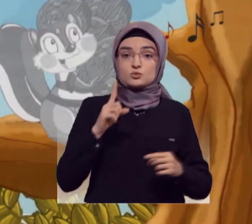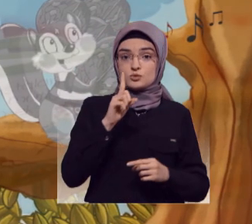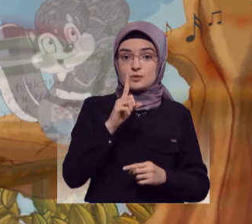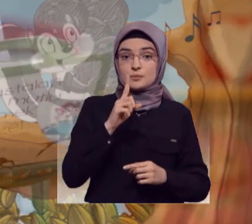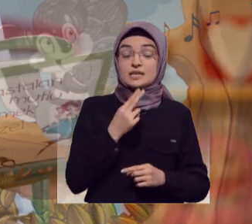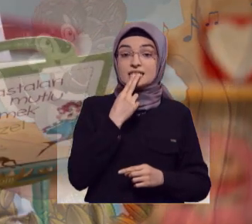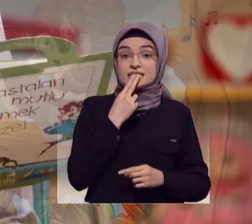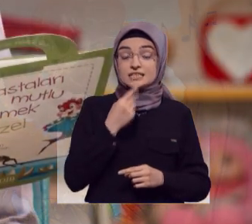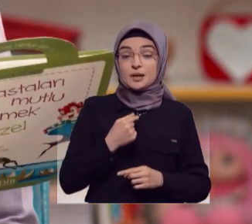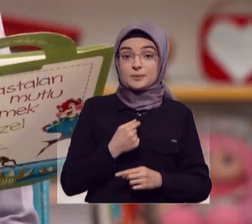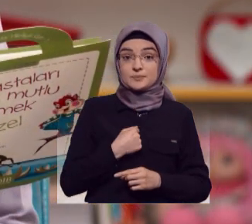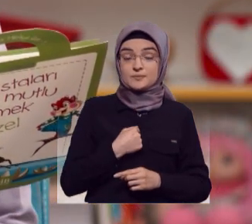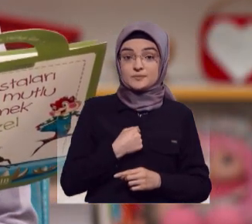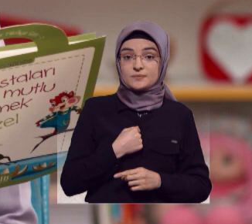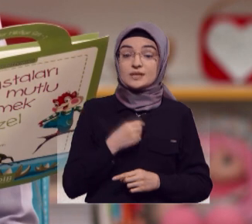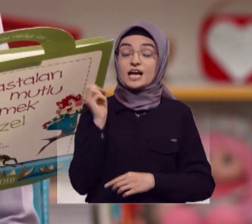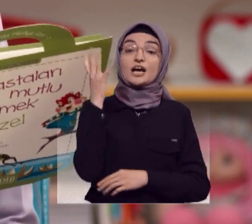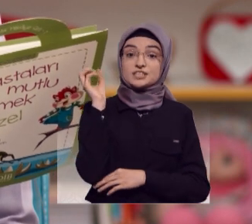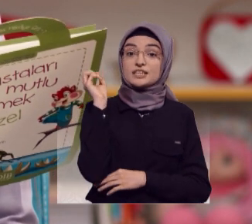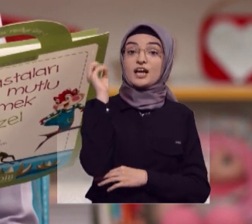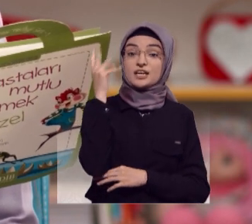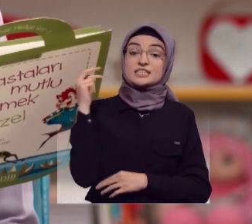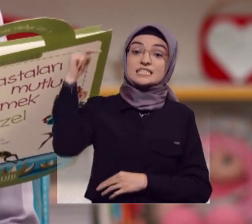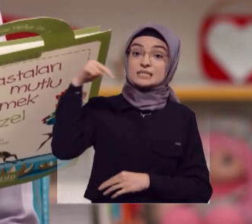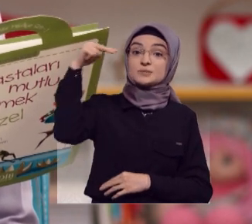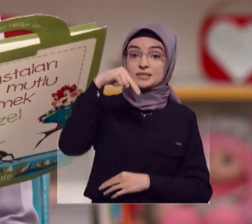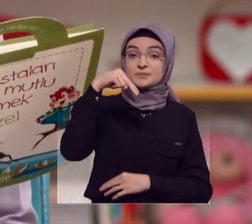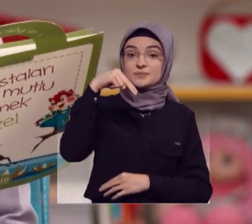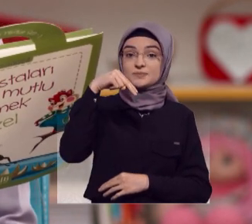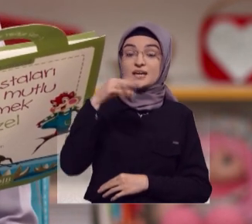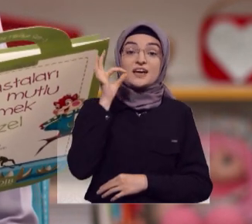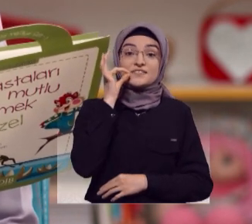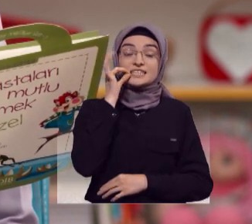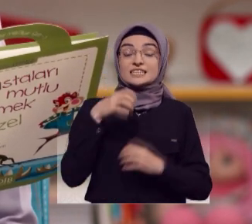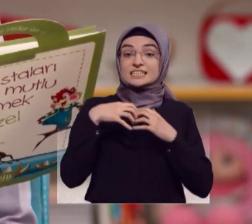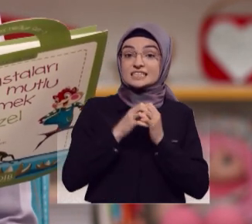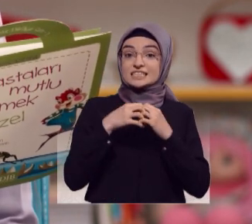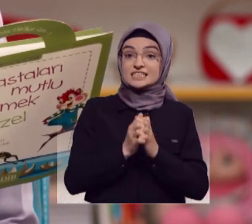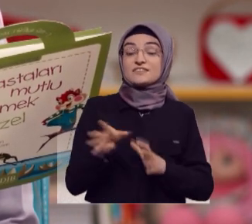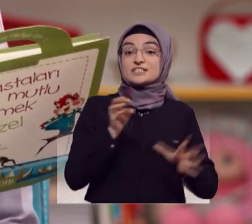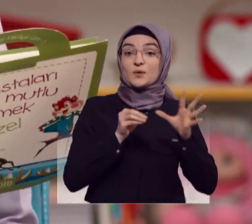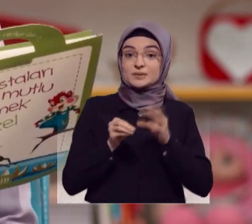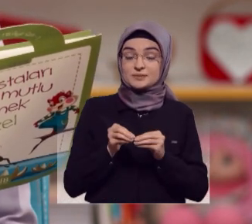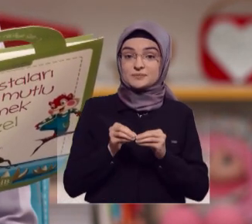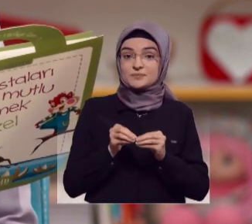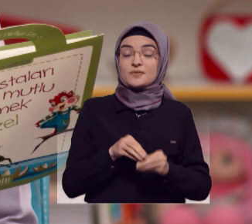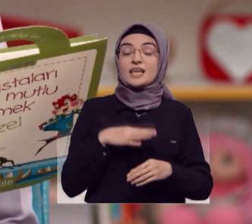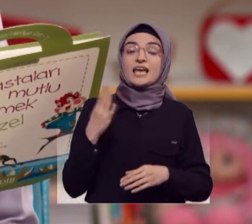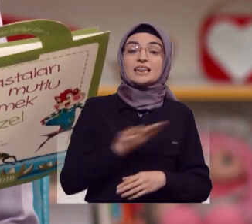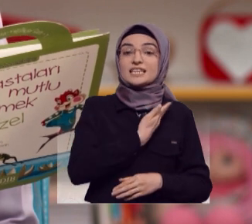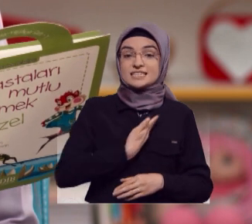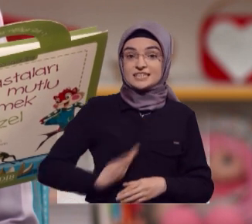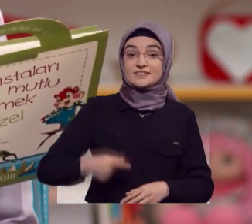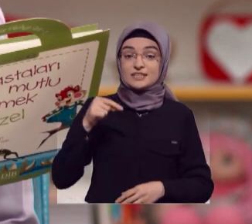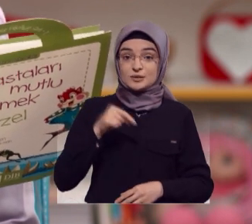bir sincabım, daldan dala zıplarım, fındık ceviz toplarım, en